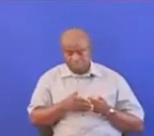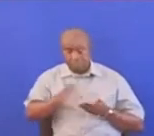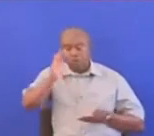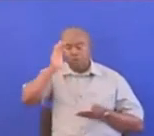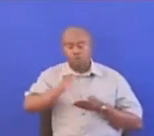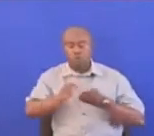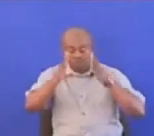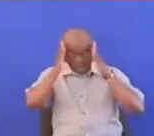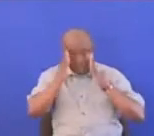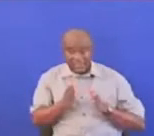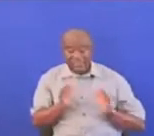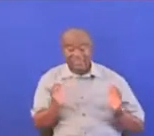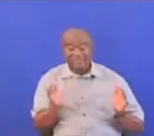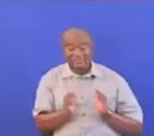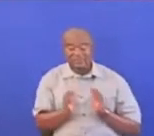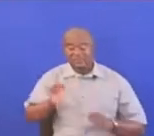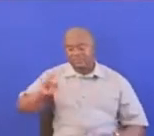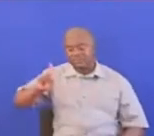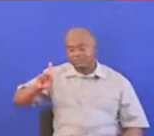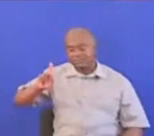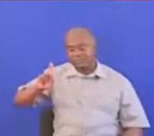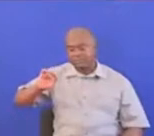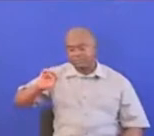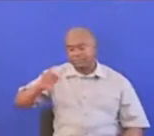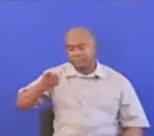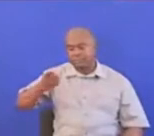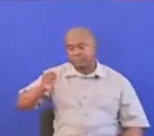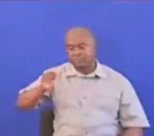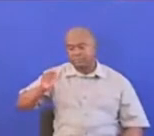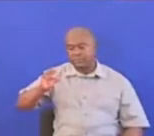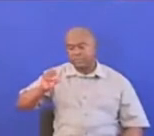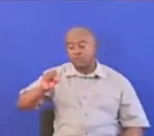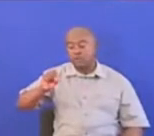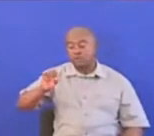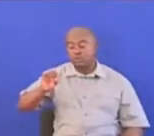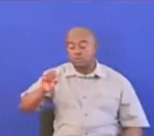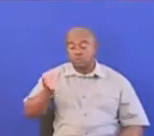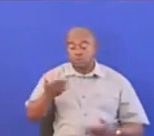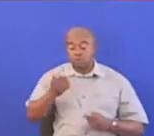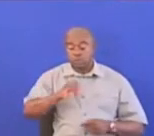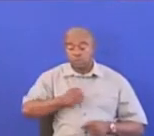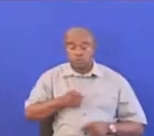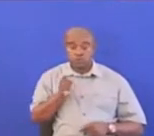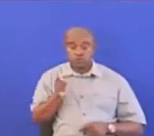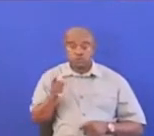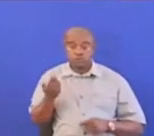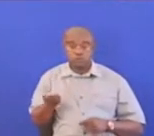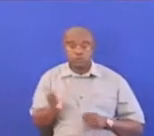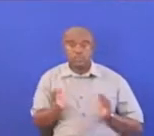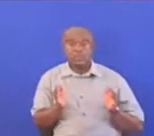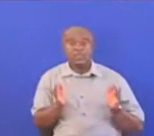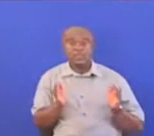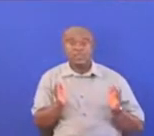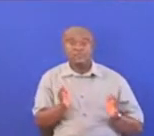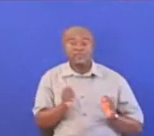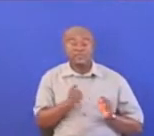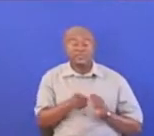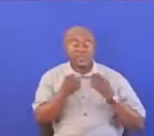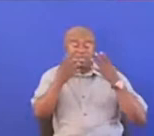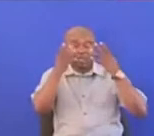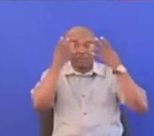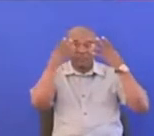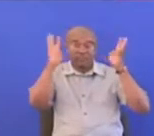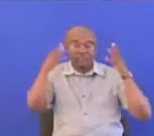na kuweza kuruhusu hifadhi ya Kigosi kuwa hifadhi ya